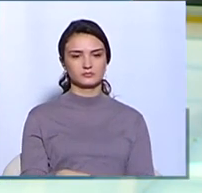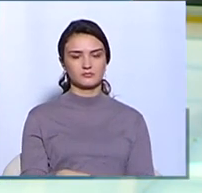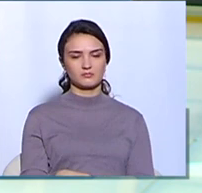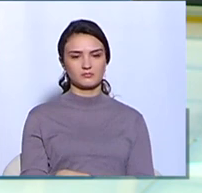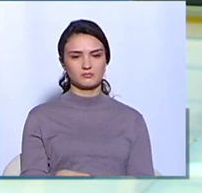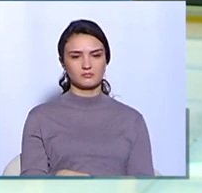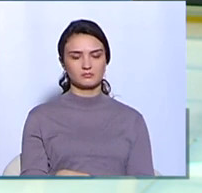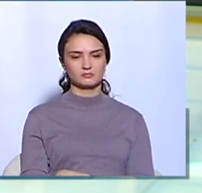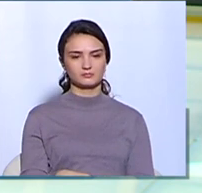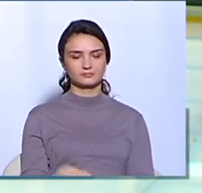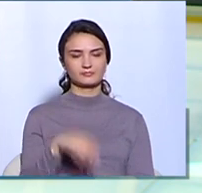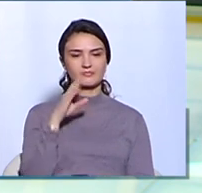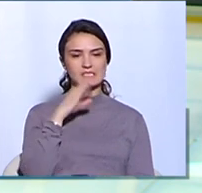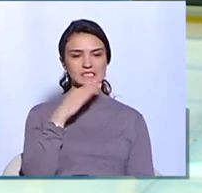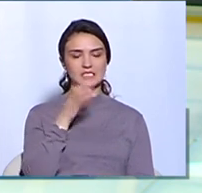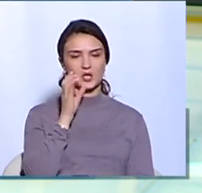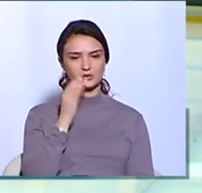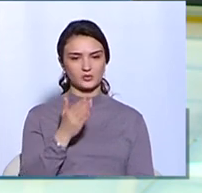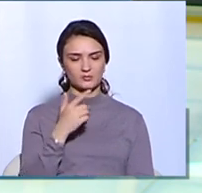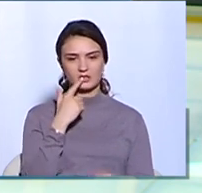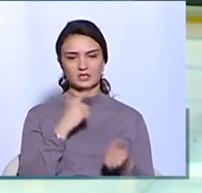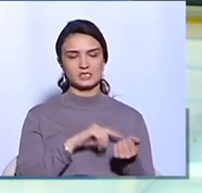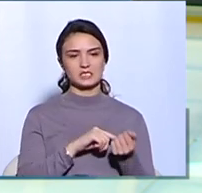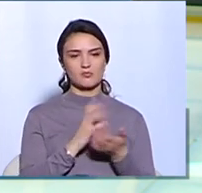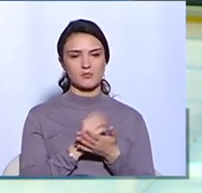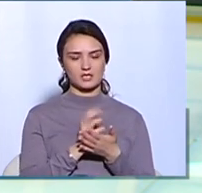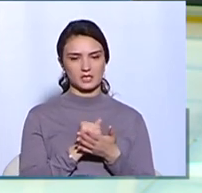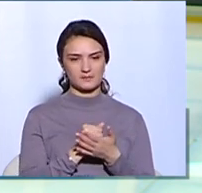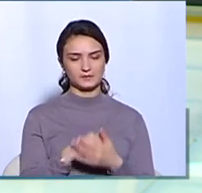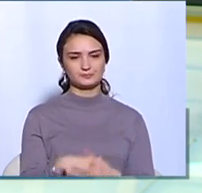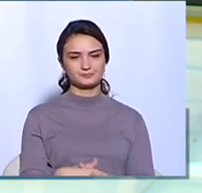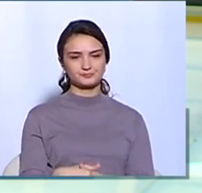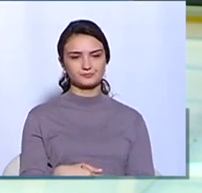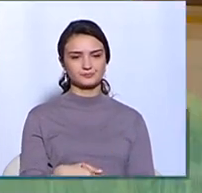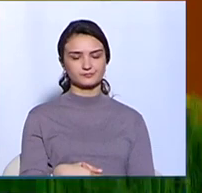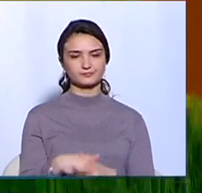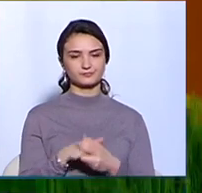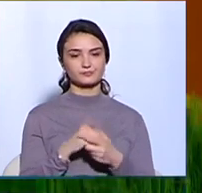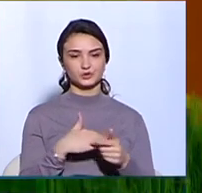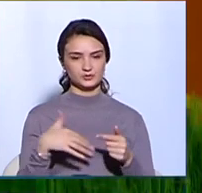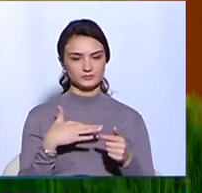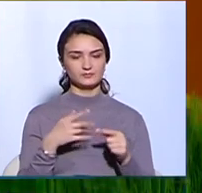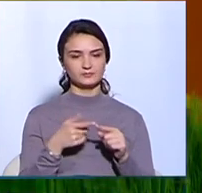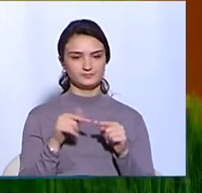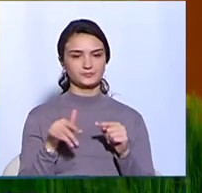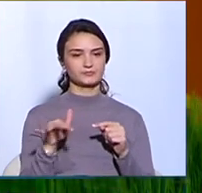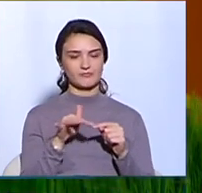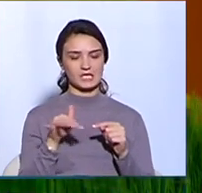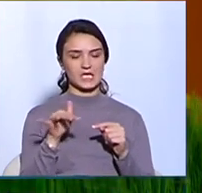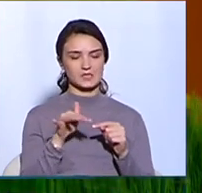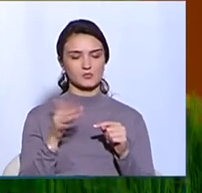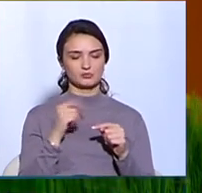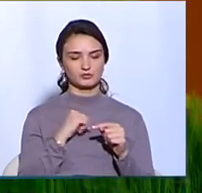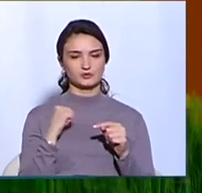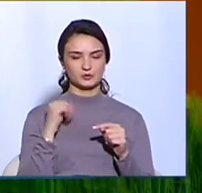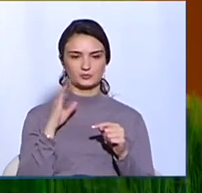თვითონ აი პლაცენ იმის წყლის რაოდენობა, სისხლმომარაგება, ანუ უშუალოდ მუცელში გარემო და მე იმ გარემო და იმ გარემომ, რომელსაც